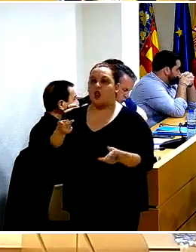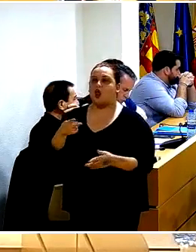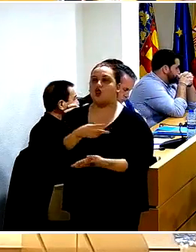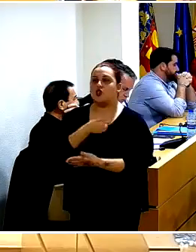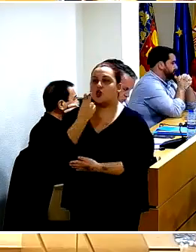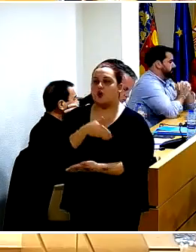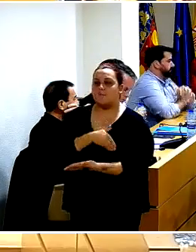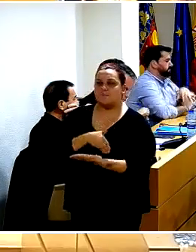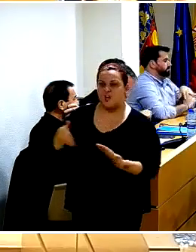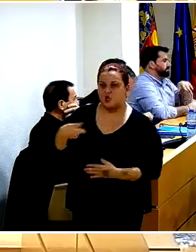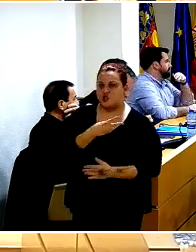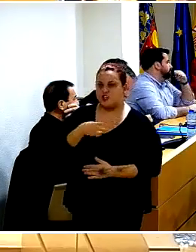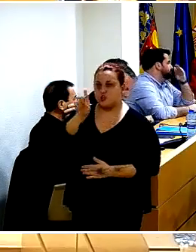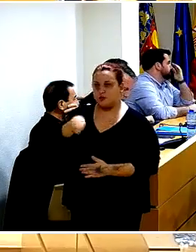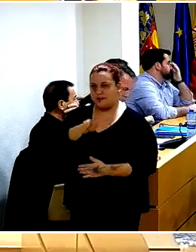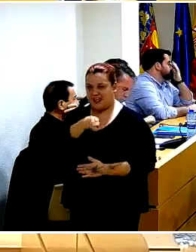2.230.891 € en 99 cèntims.